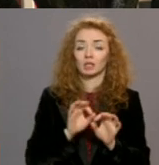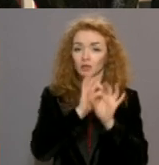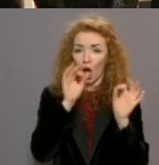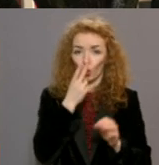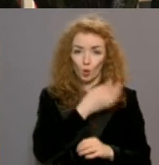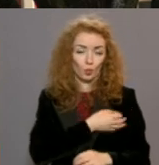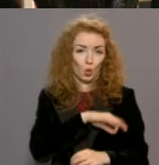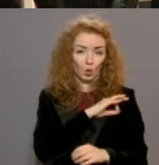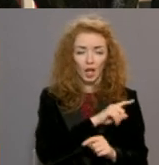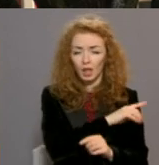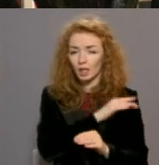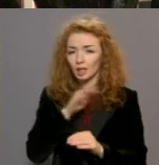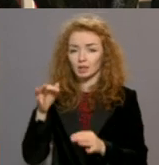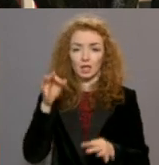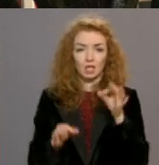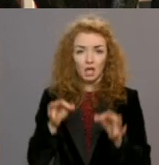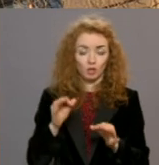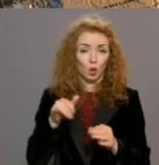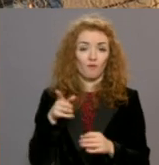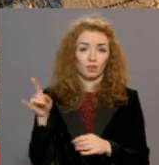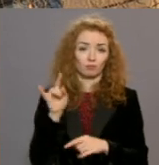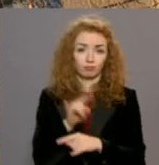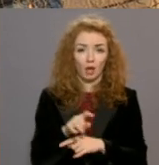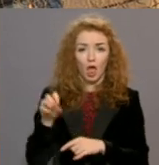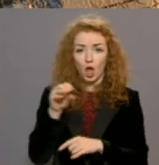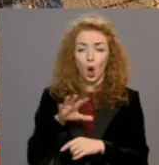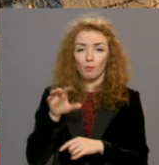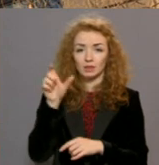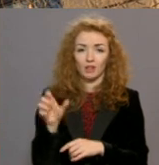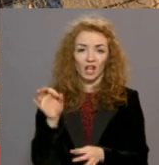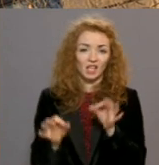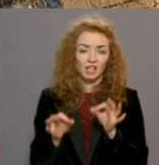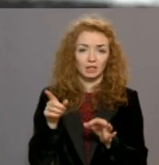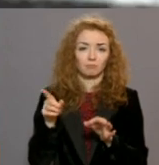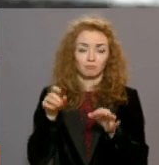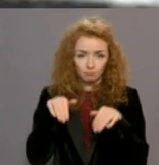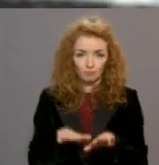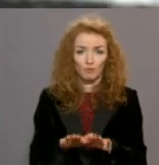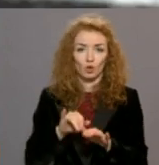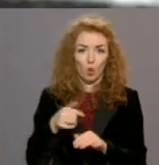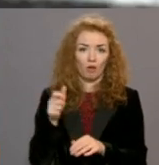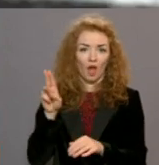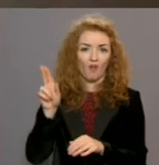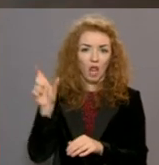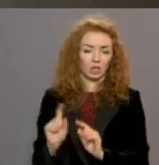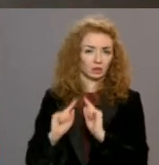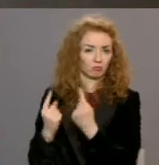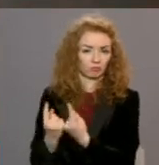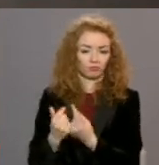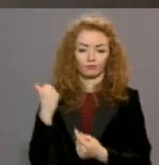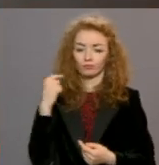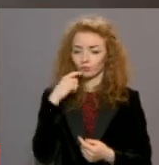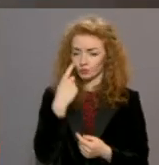prokuroriem līdz pašai tiesai, kas klāj ignorēja Eiropas cilvēktiesību tiesas nolemto, piespriežot Navaļnijam apcietinājumu. Runa